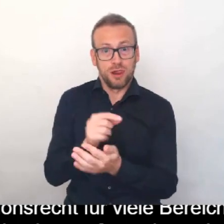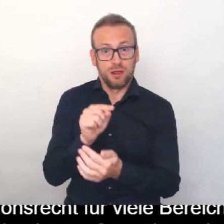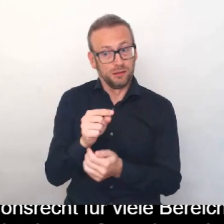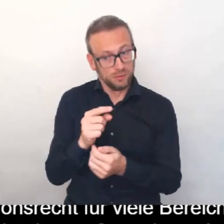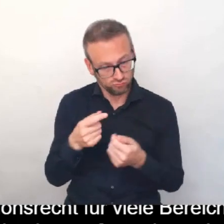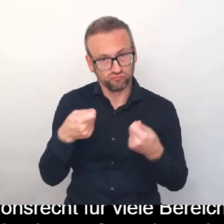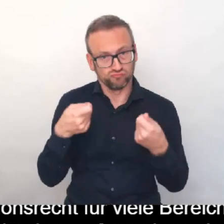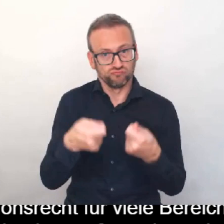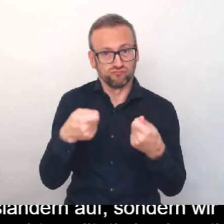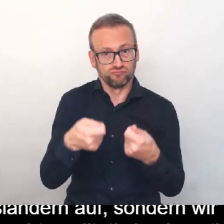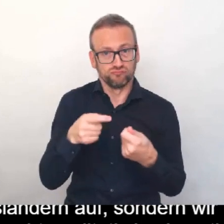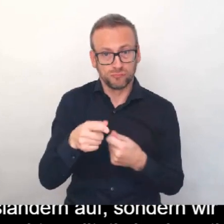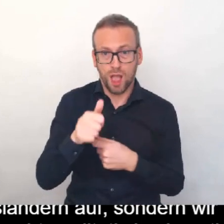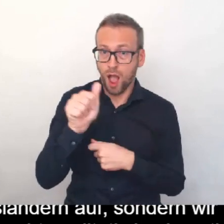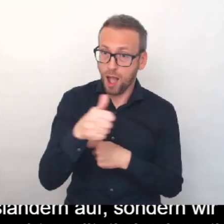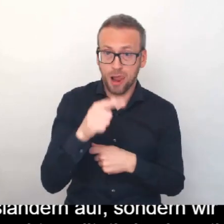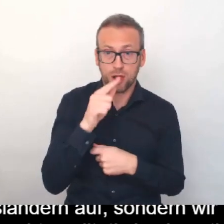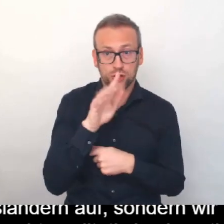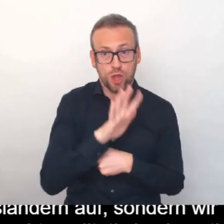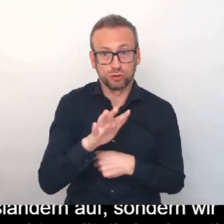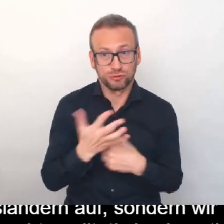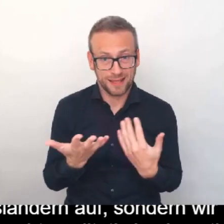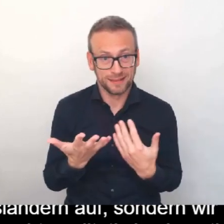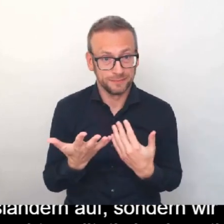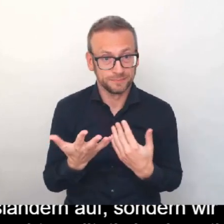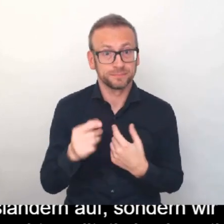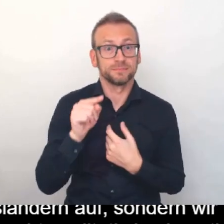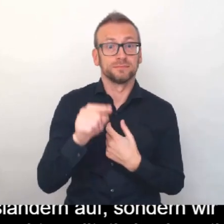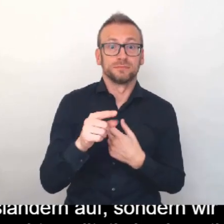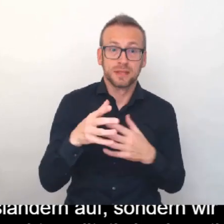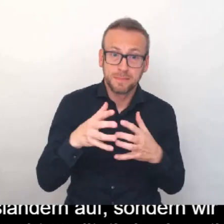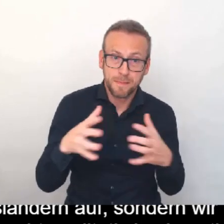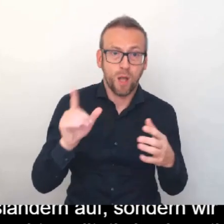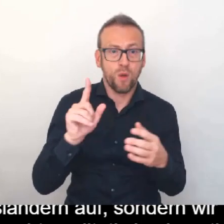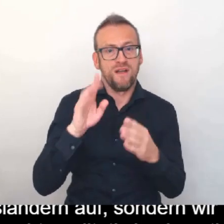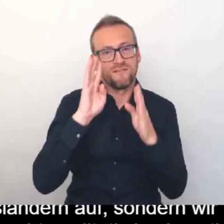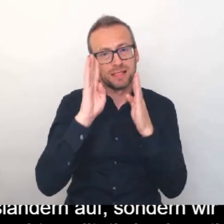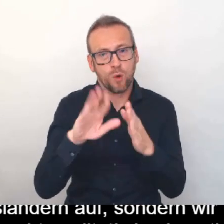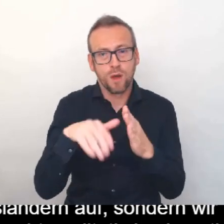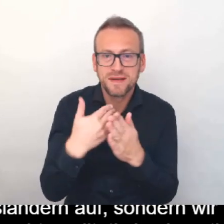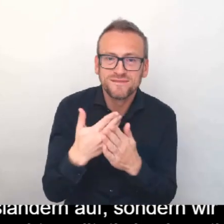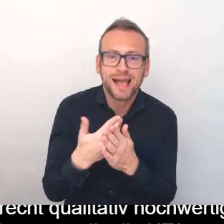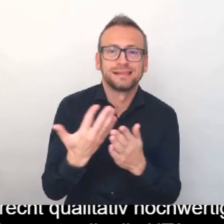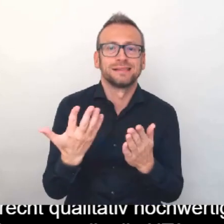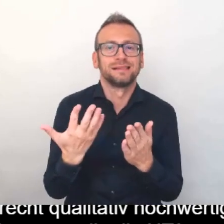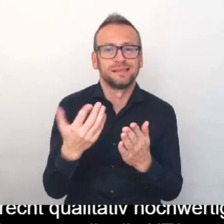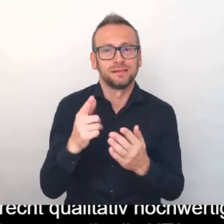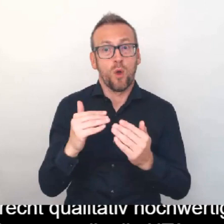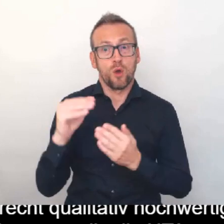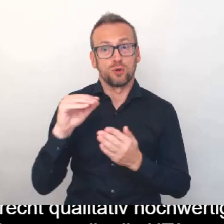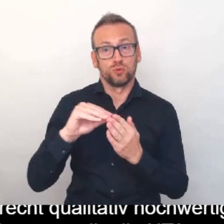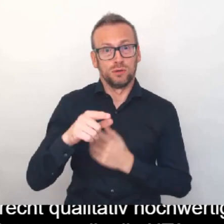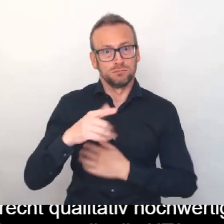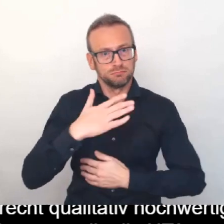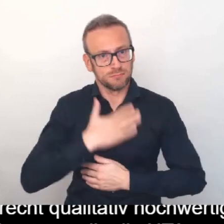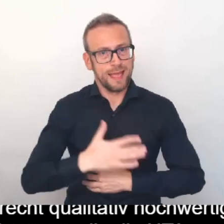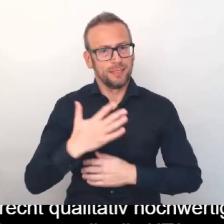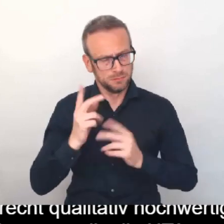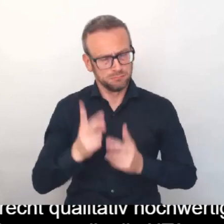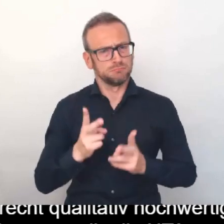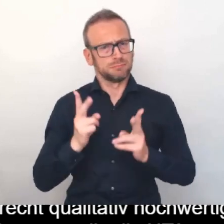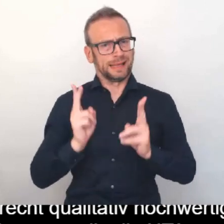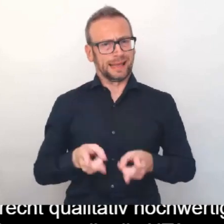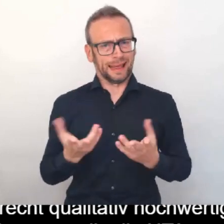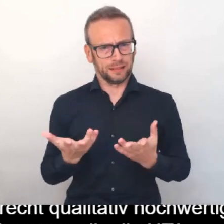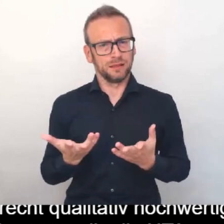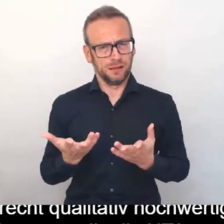forschen. Denn nur wenn wir wissenschaftliche Mitarbeiter sicher und qualitätsgeleitet zur Promotion führen können, werden